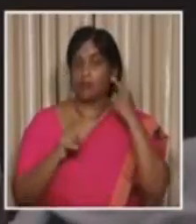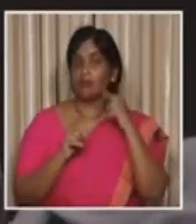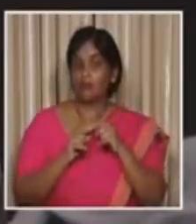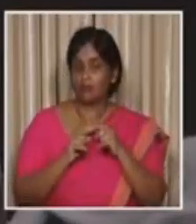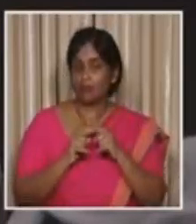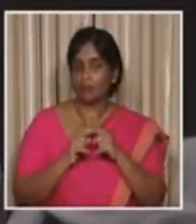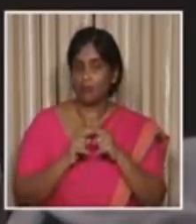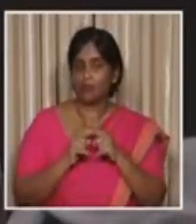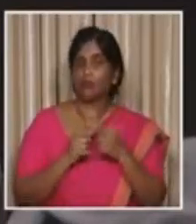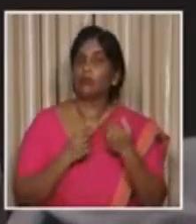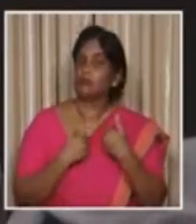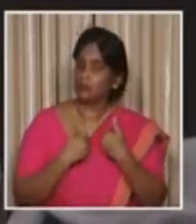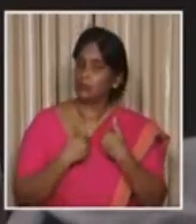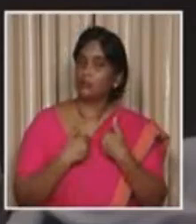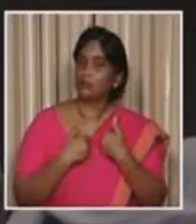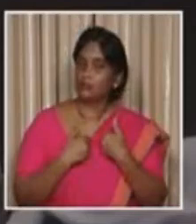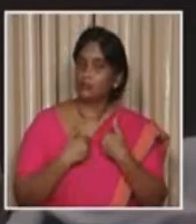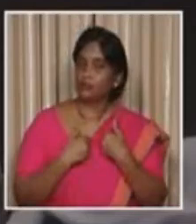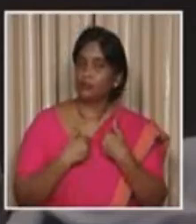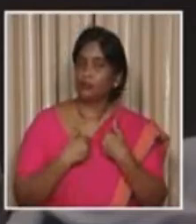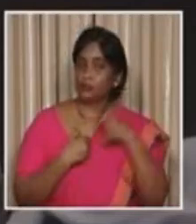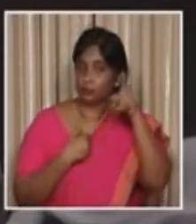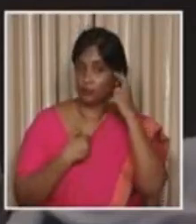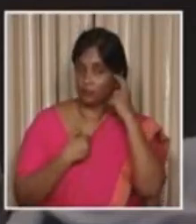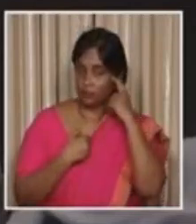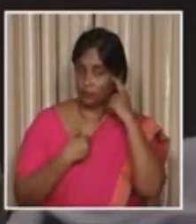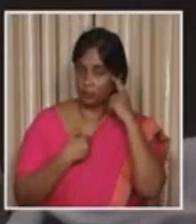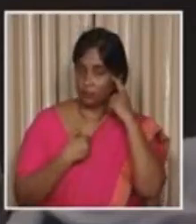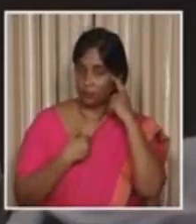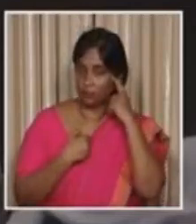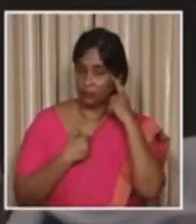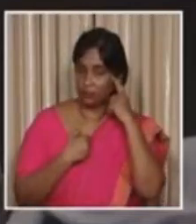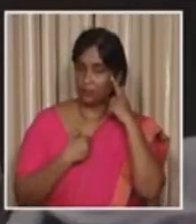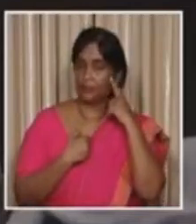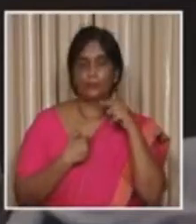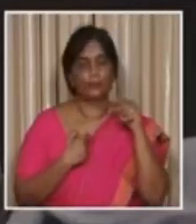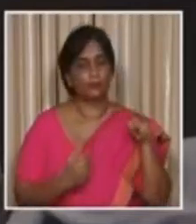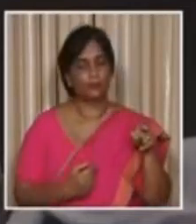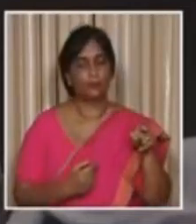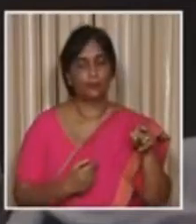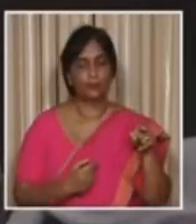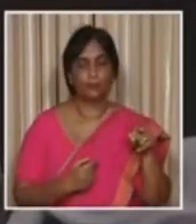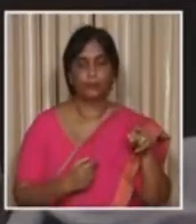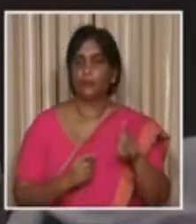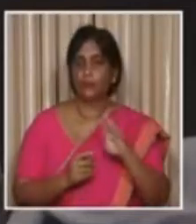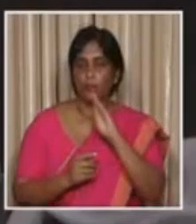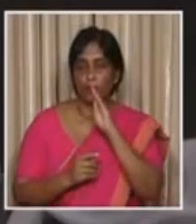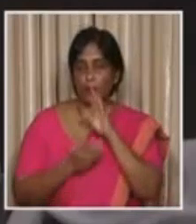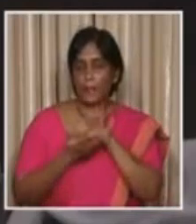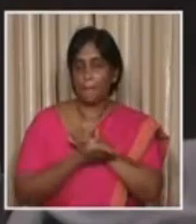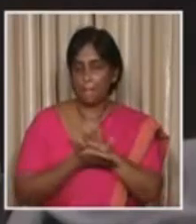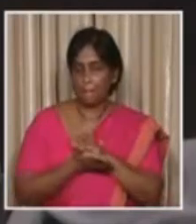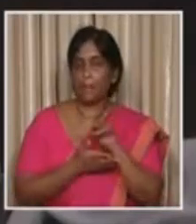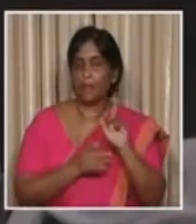කාරණය සම්බන්ධව මම ඔබතුමා දන්නවා ඒස්කින් මේ කියවලා බැලුවොත් ඉතාම